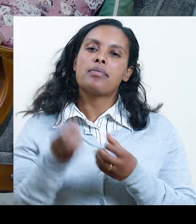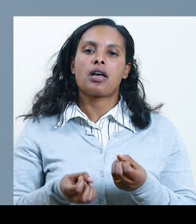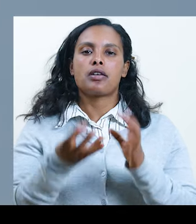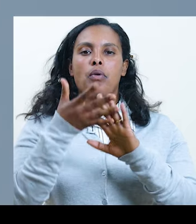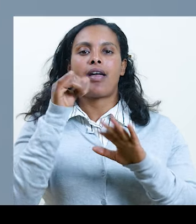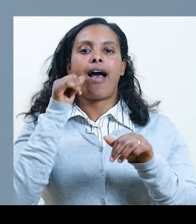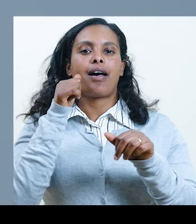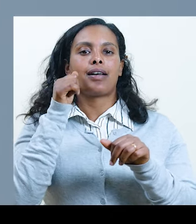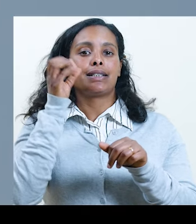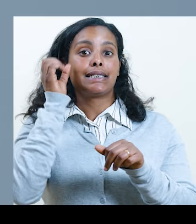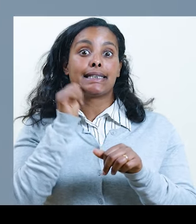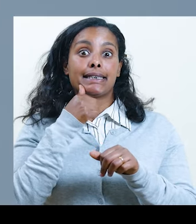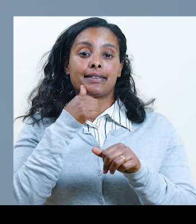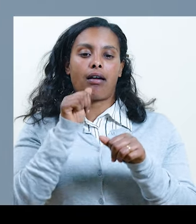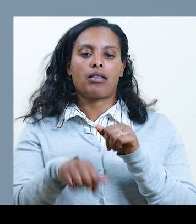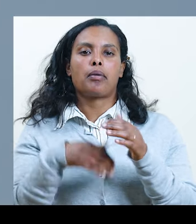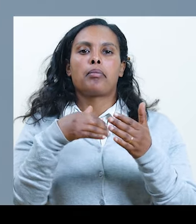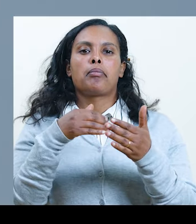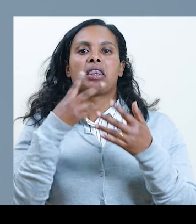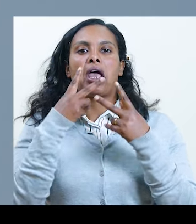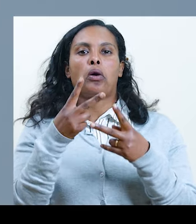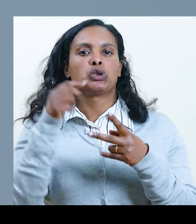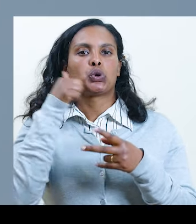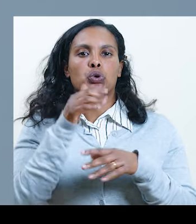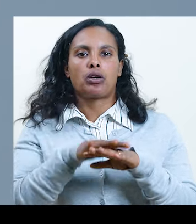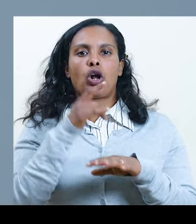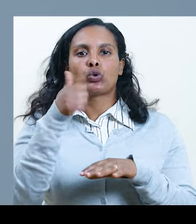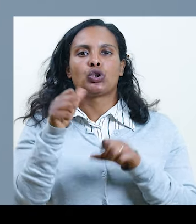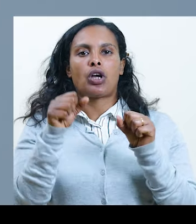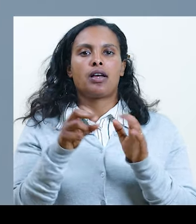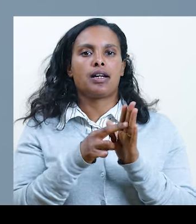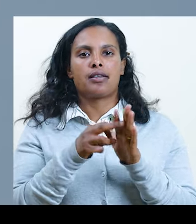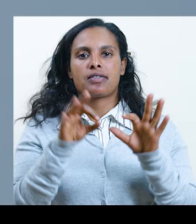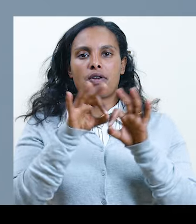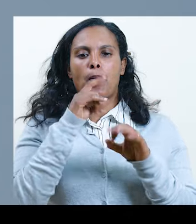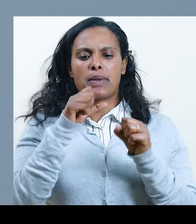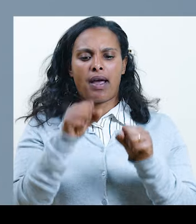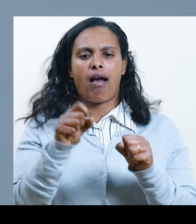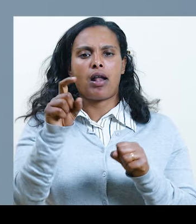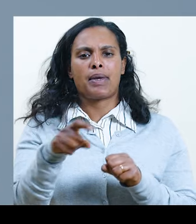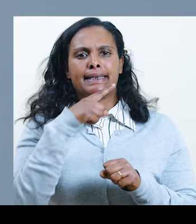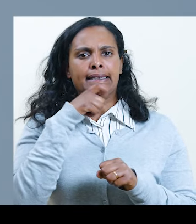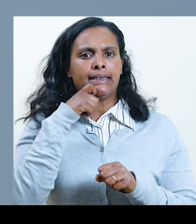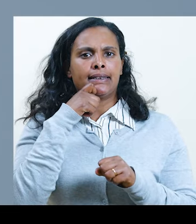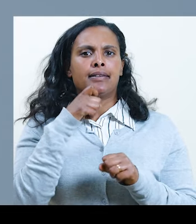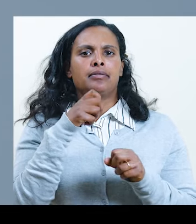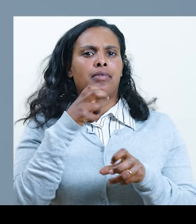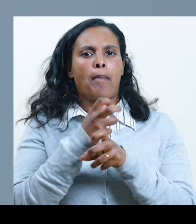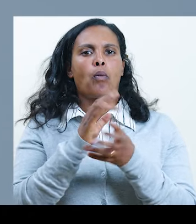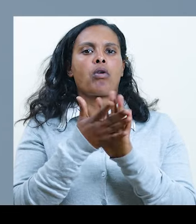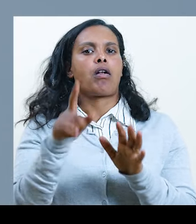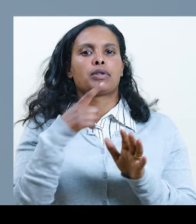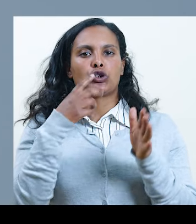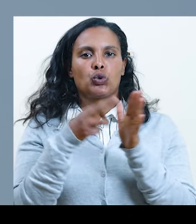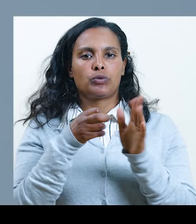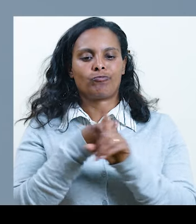በአብዛኛው የአሲድ ጥቃት የሚደርሰው ሴቶች ላይ ነው። ስለዚህ ጾታዊ ጥቃት ነው የሚል ንቅናቄ አለ። የራሱን የቻለ ህግ ያስፈልገዋል፣ መጥበቅ አለበት የሚል